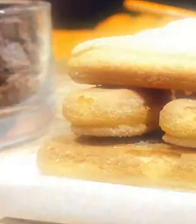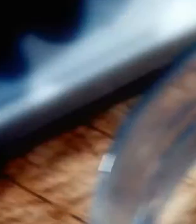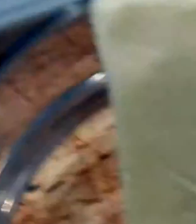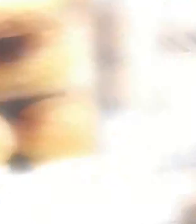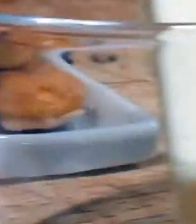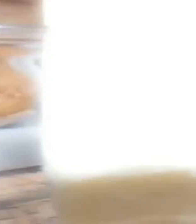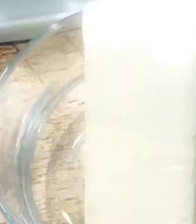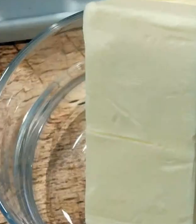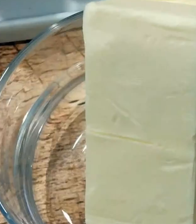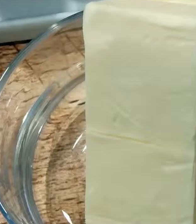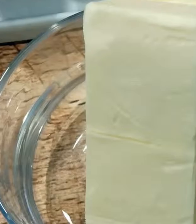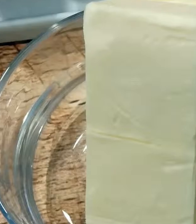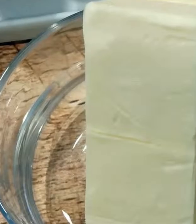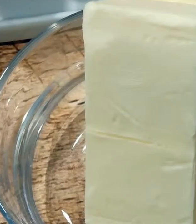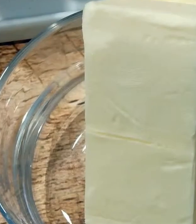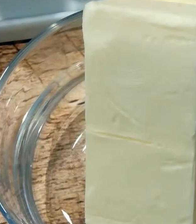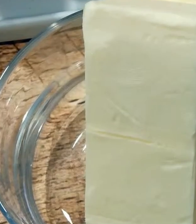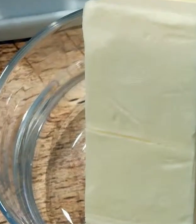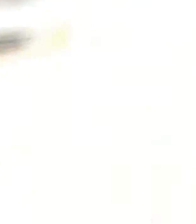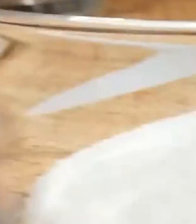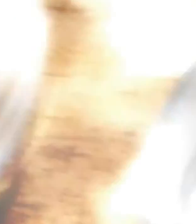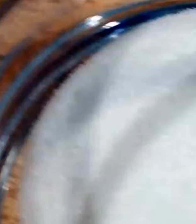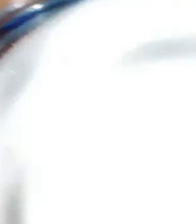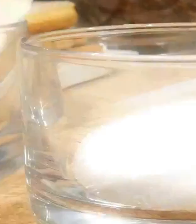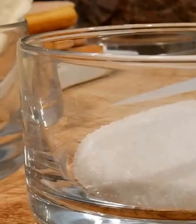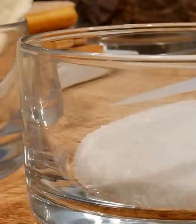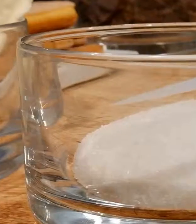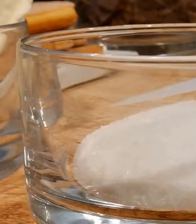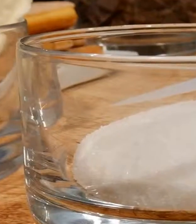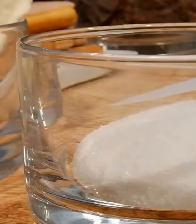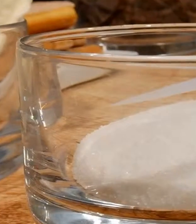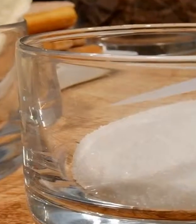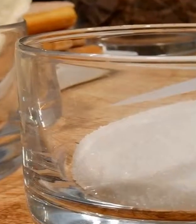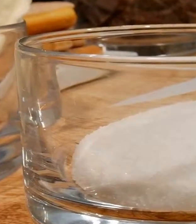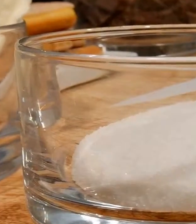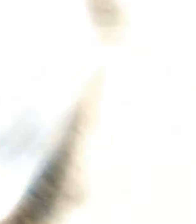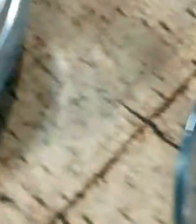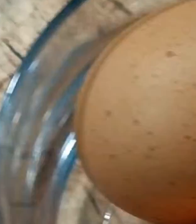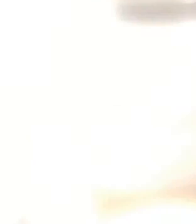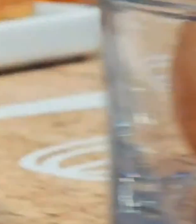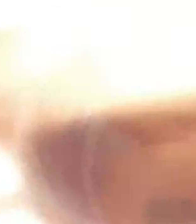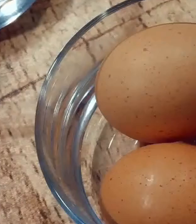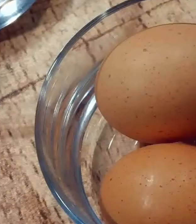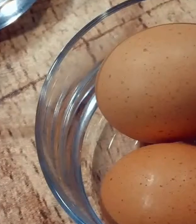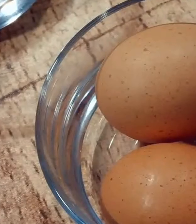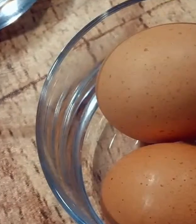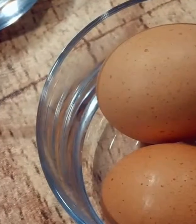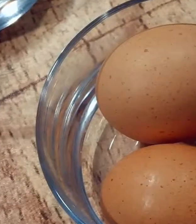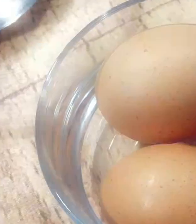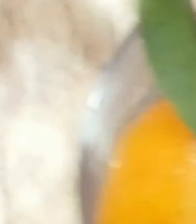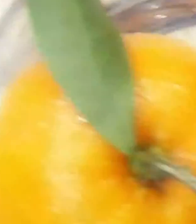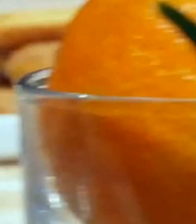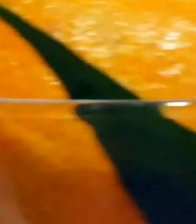savoiardi, 150 g di burro, 75 g di zucchero, 2